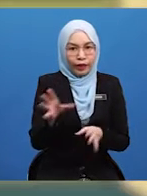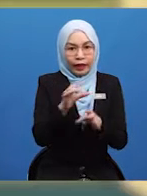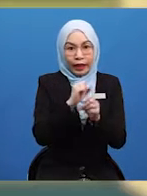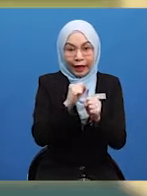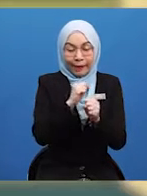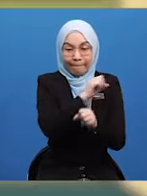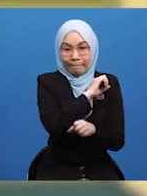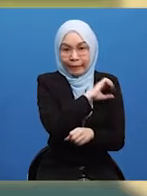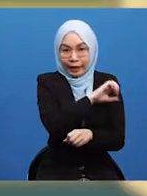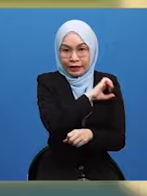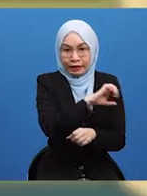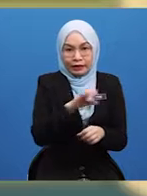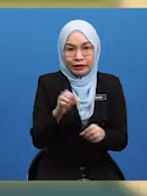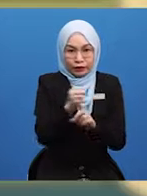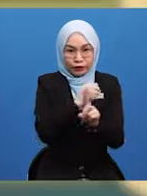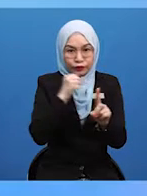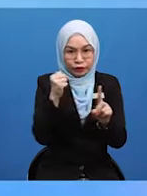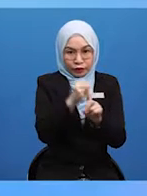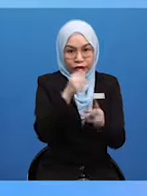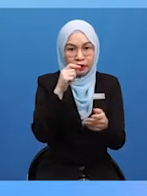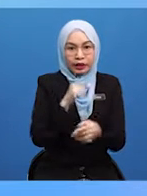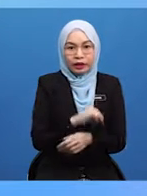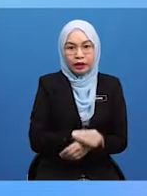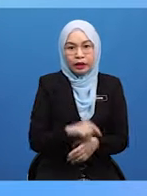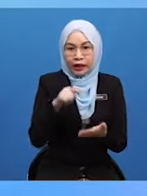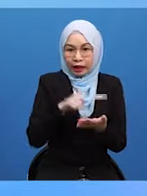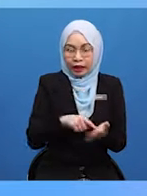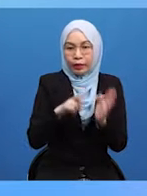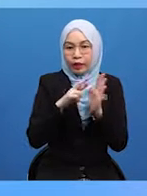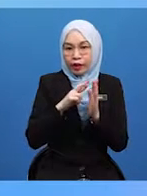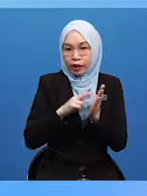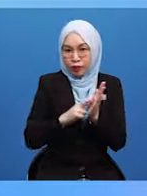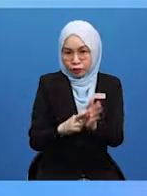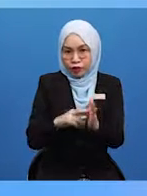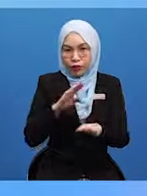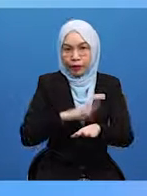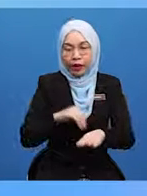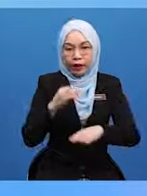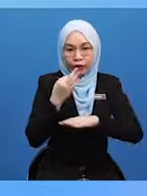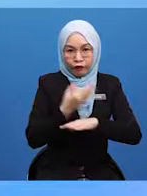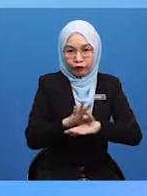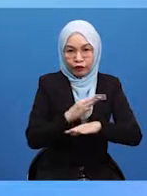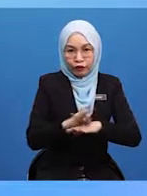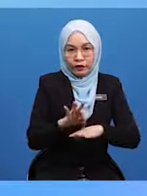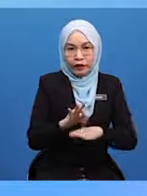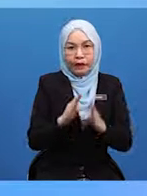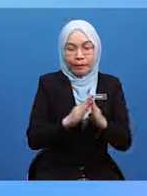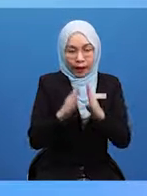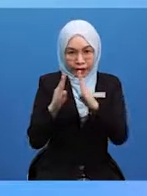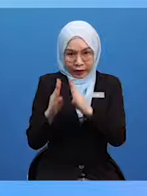sosial, ia merujuk kepada fungsi bandar dalam menyediakan